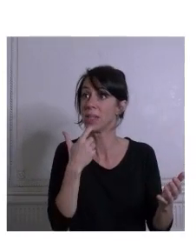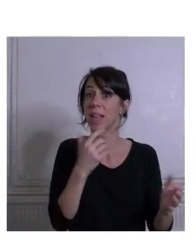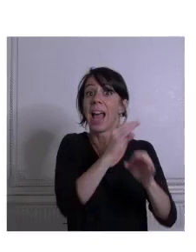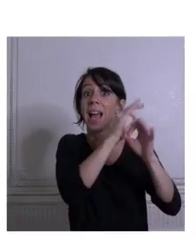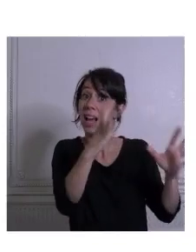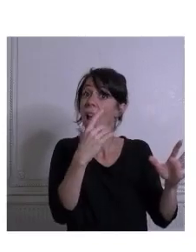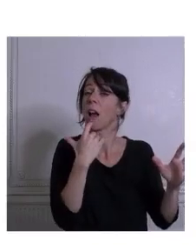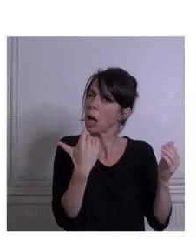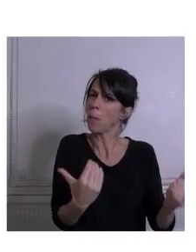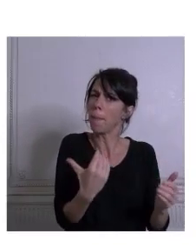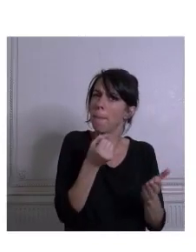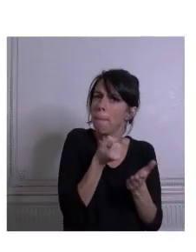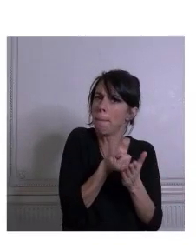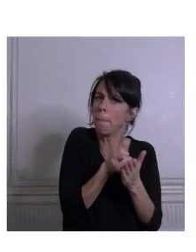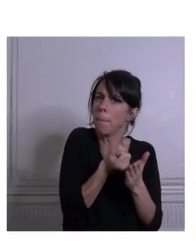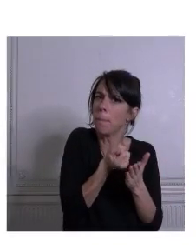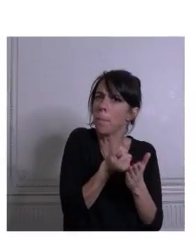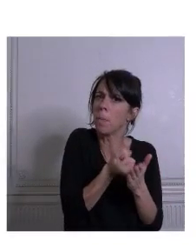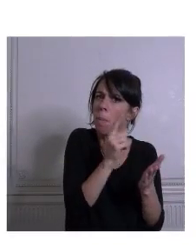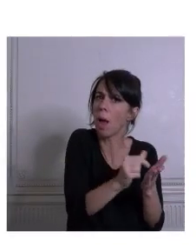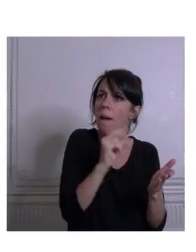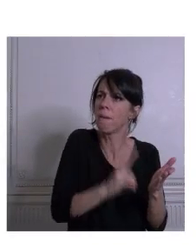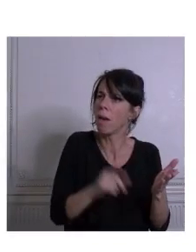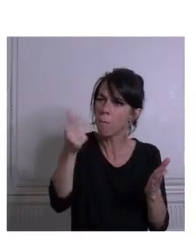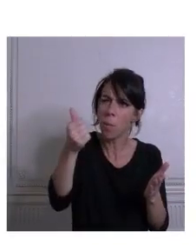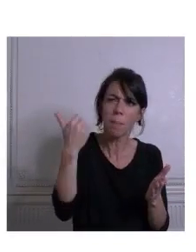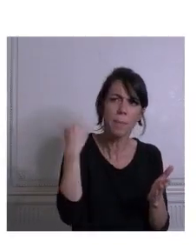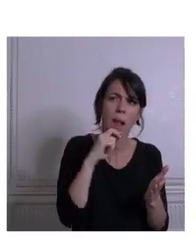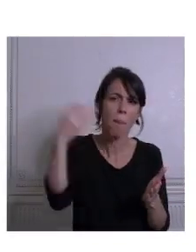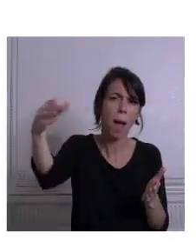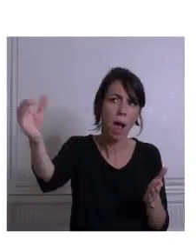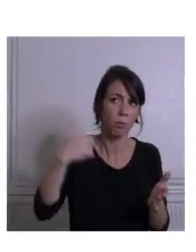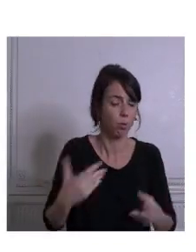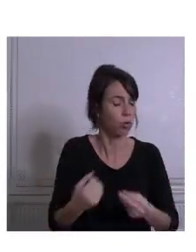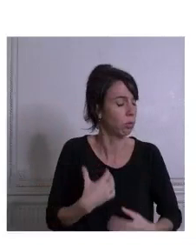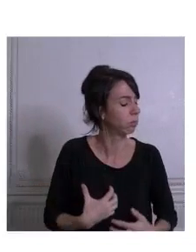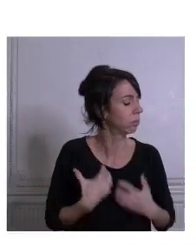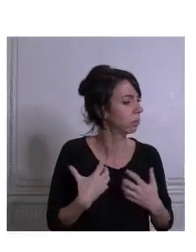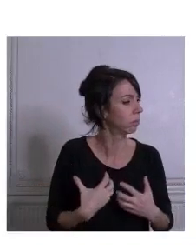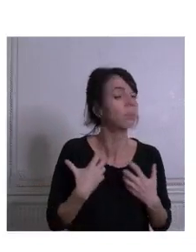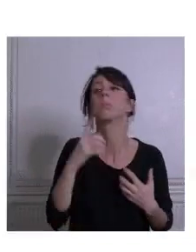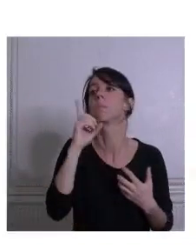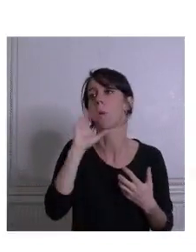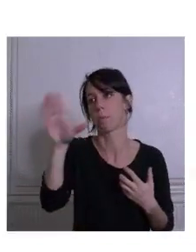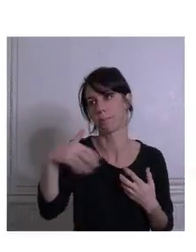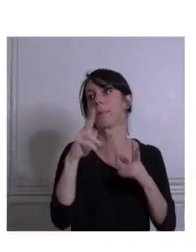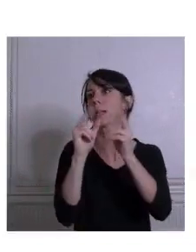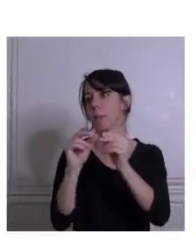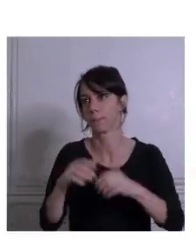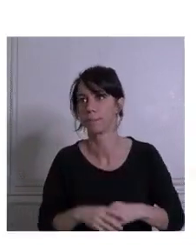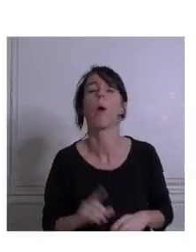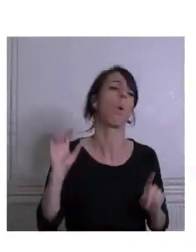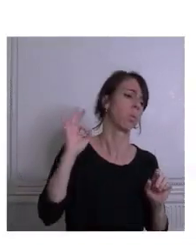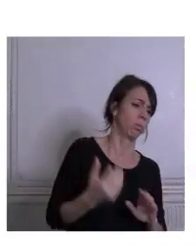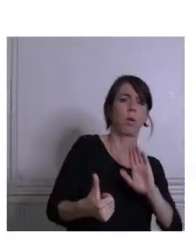pas dit que vous n'avez rien fait. Premier point. Deux, vous citez les 27 euros de la source sud-ouest. Alors, je ne veux pas remettre en question sud-ouest et